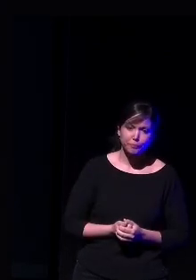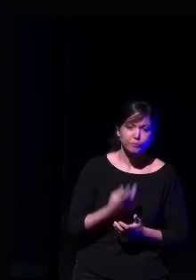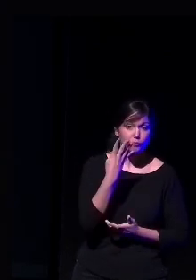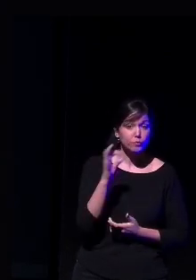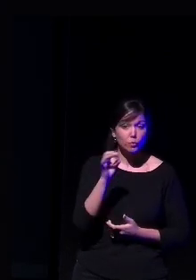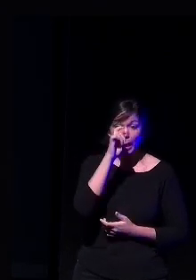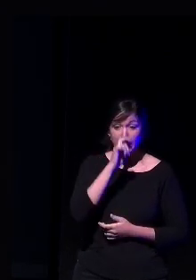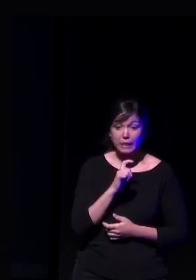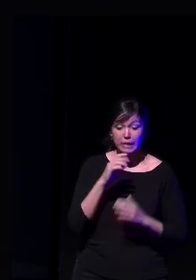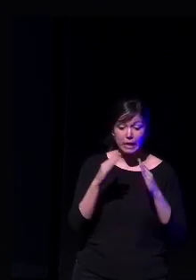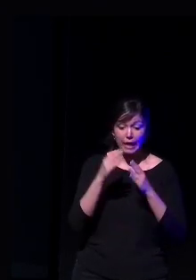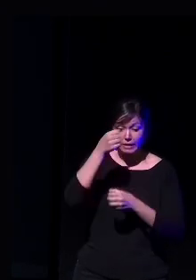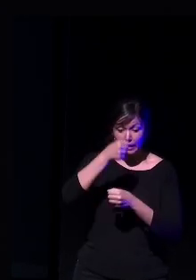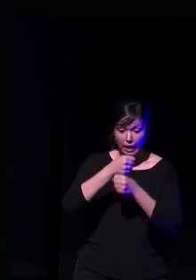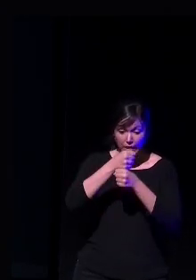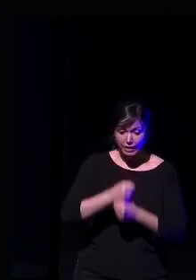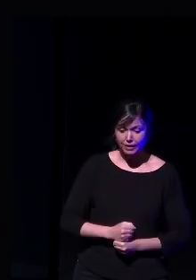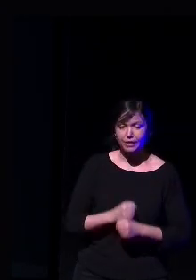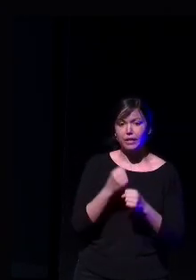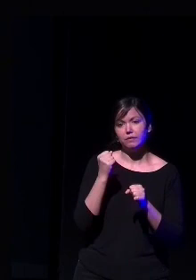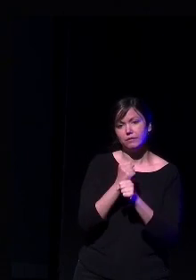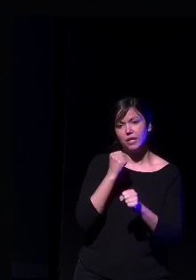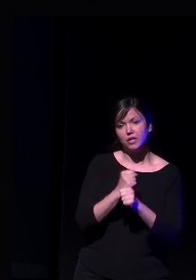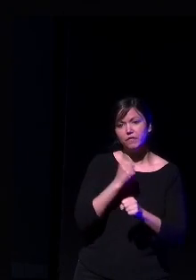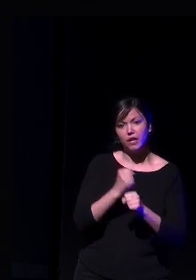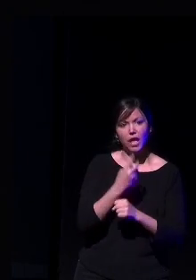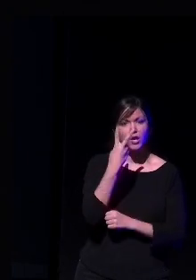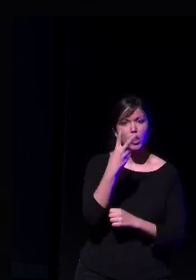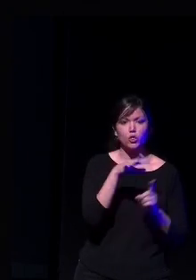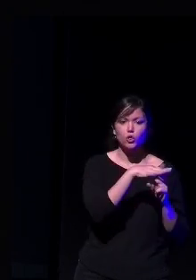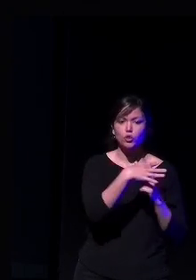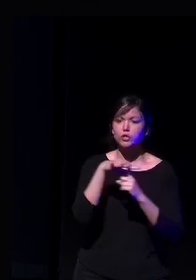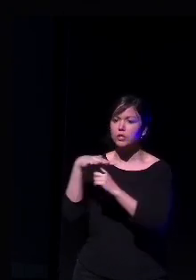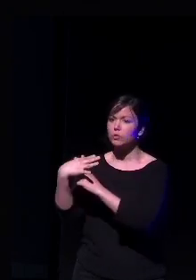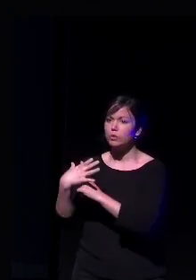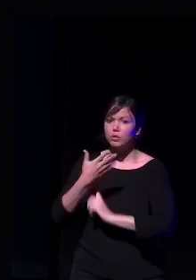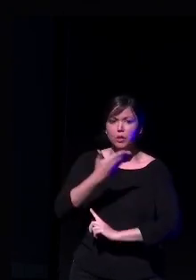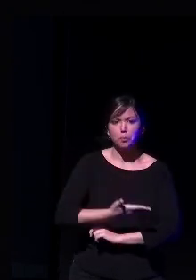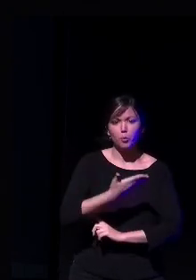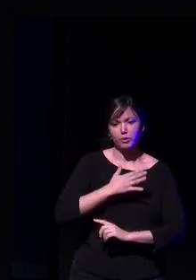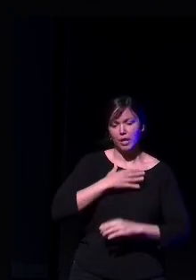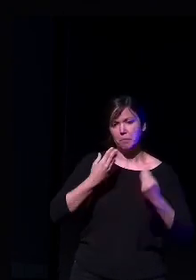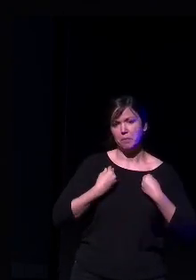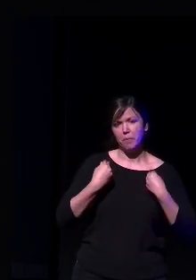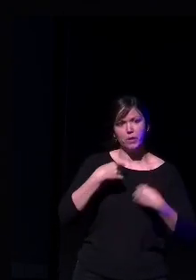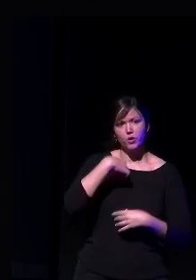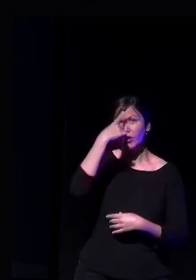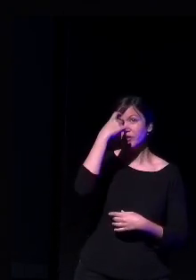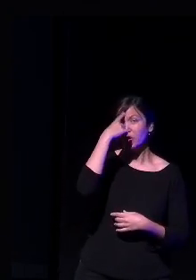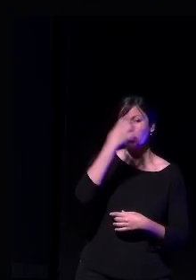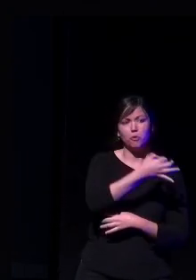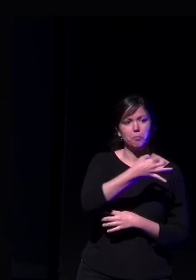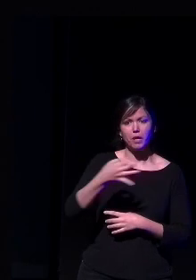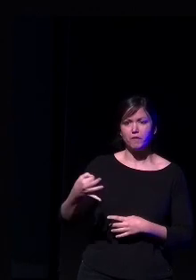40 anys he estat a casa treballant. Hi ha dos moments molt importants a la meva vida. El recordo perfectament,